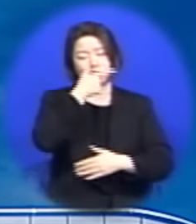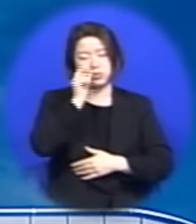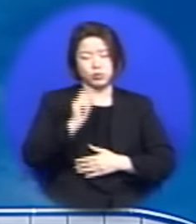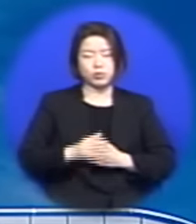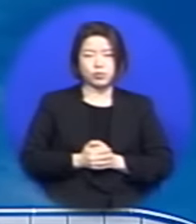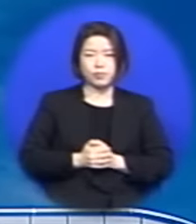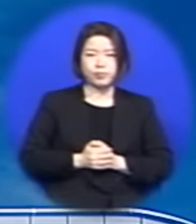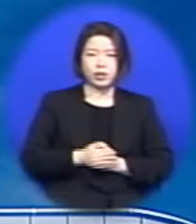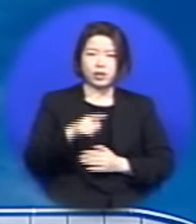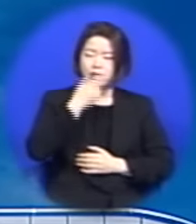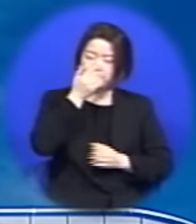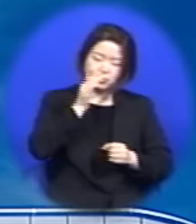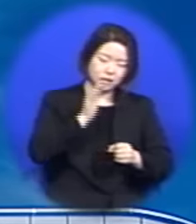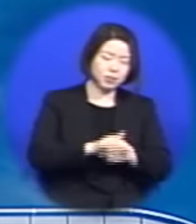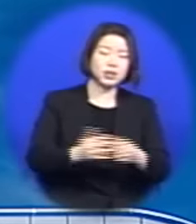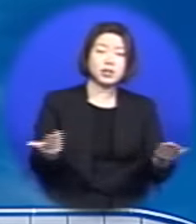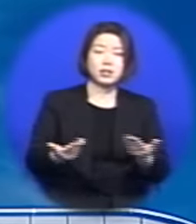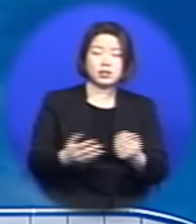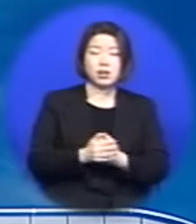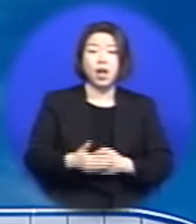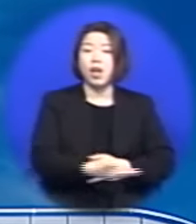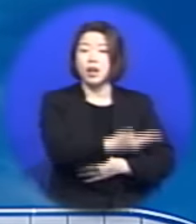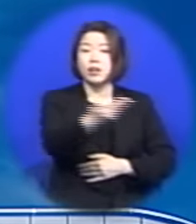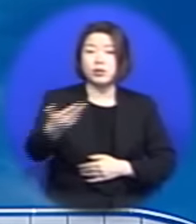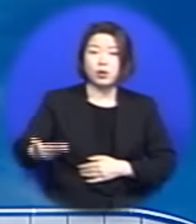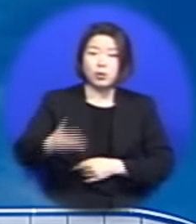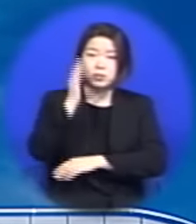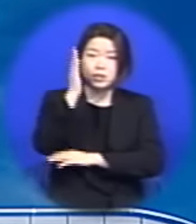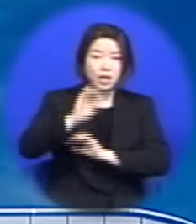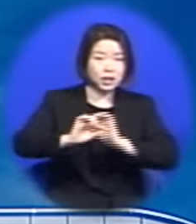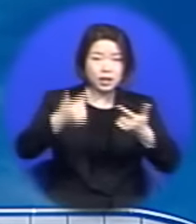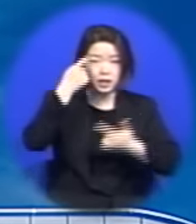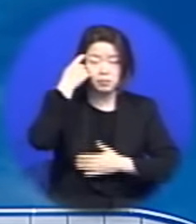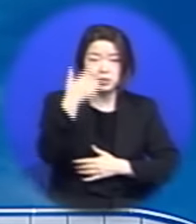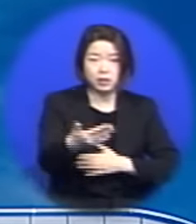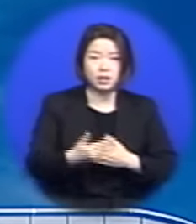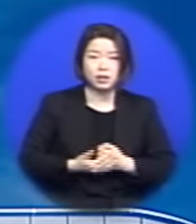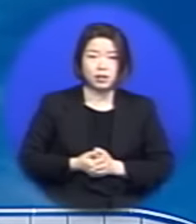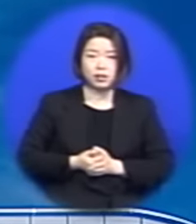이거 기가 막힌 거잖아요 혹시 여러분 이야기 아니세요